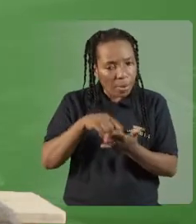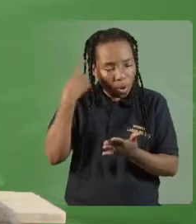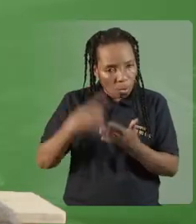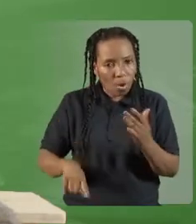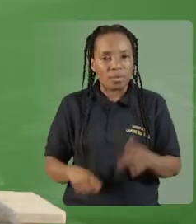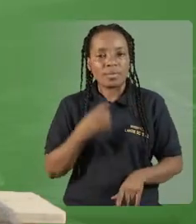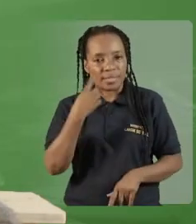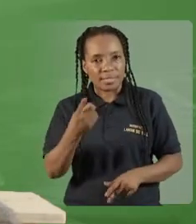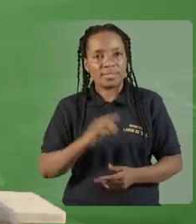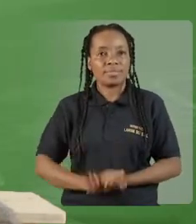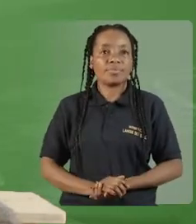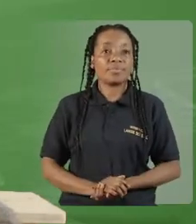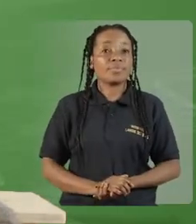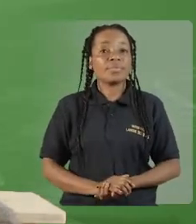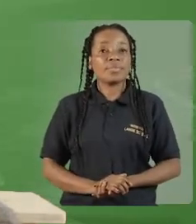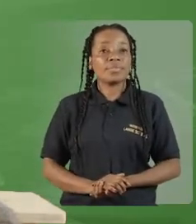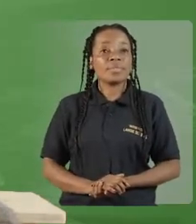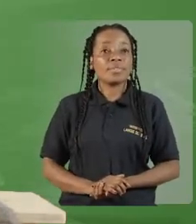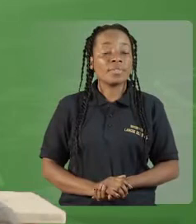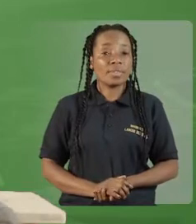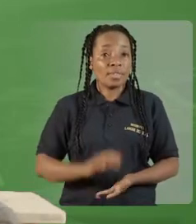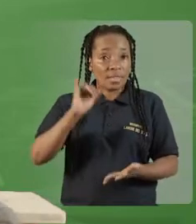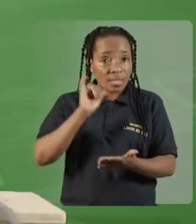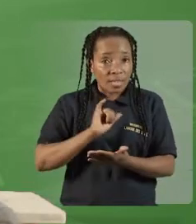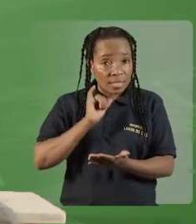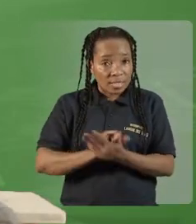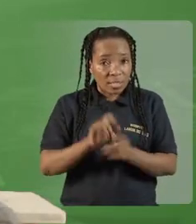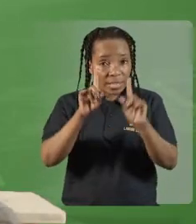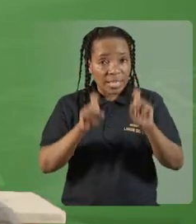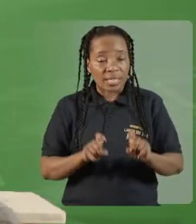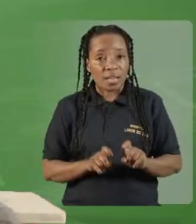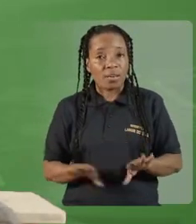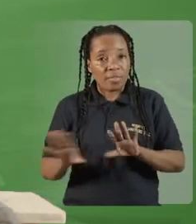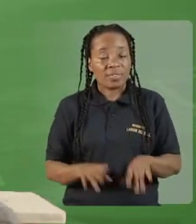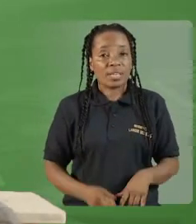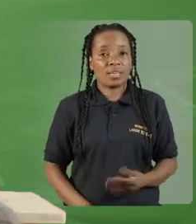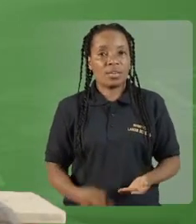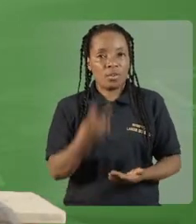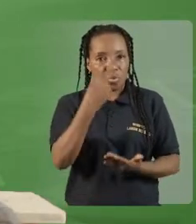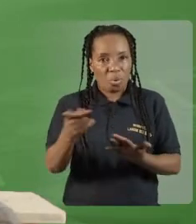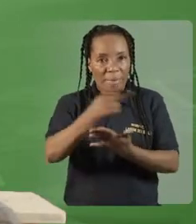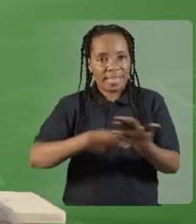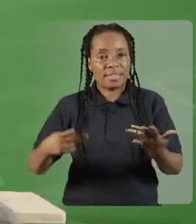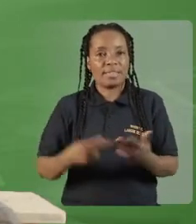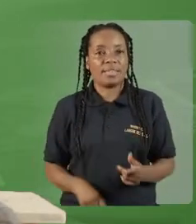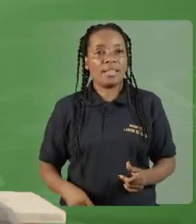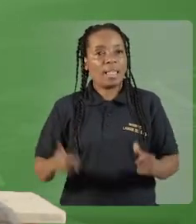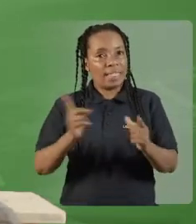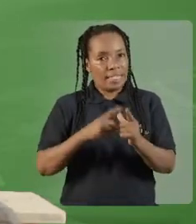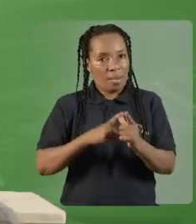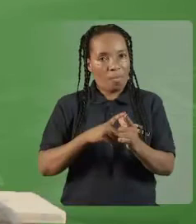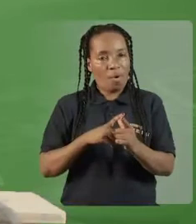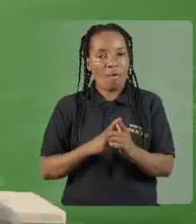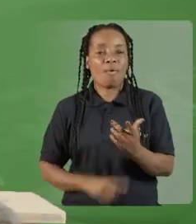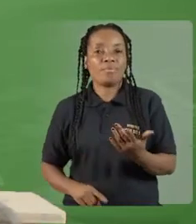Cette expérience, elle va se faire en 2 parties. Nous allons réaliser tout d'abord, la combustion